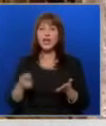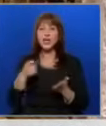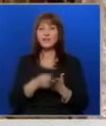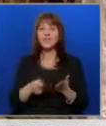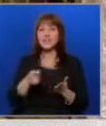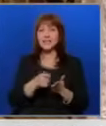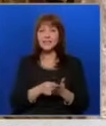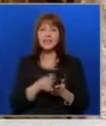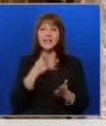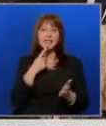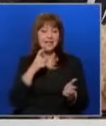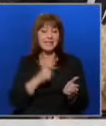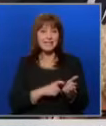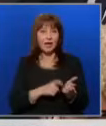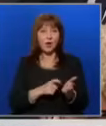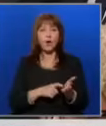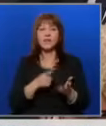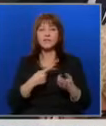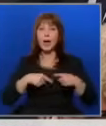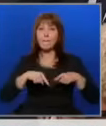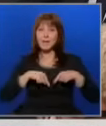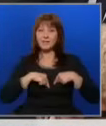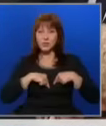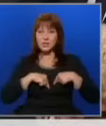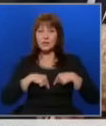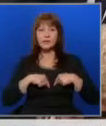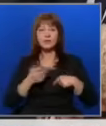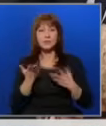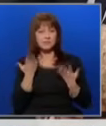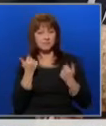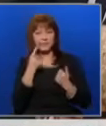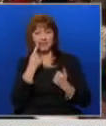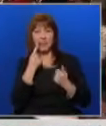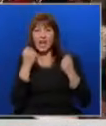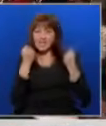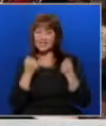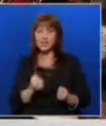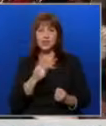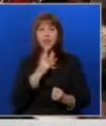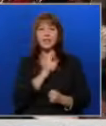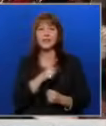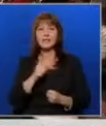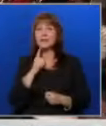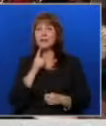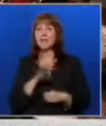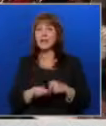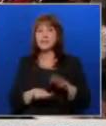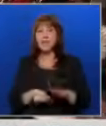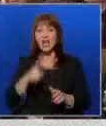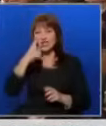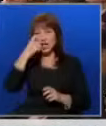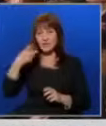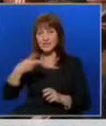инвестиции и набор от закони в сферата на правосъдието с предвидени по-тежки наказания за престъпниците. Чарлз